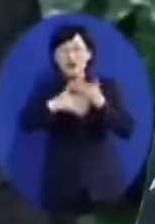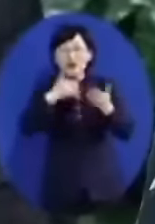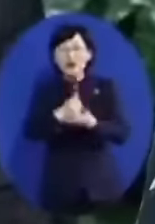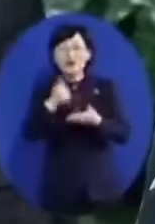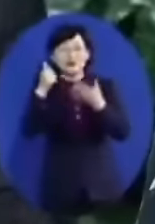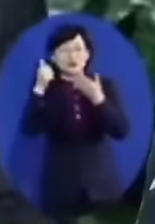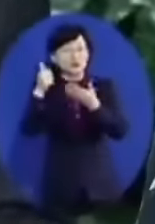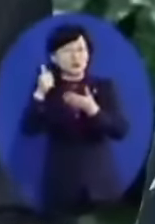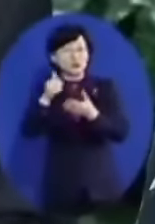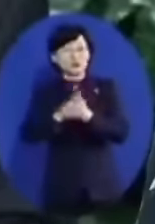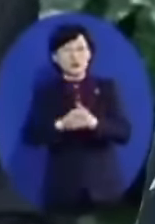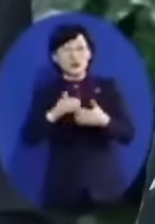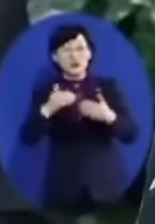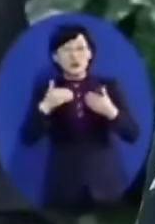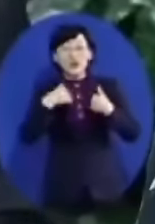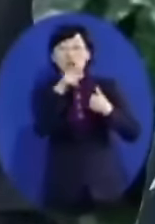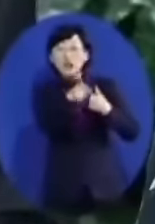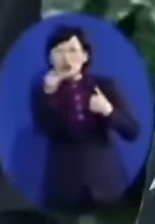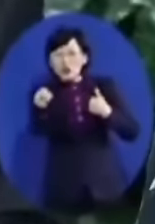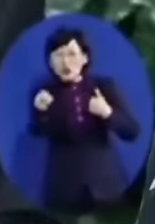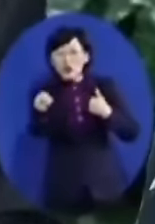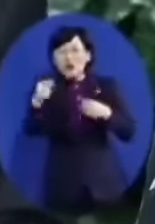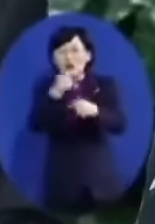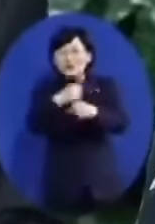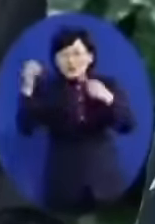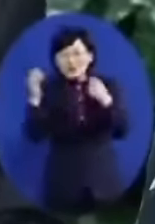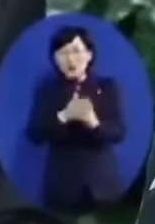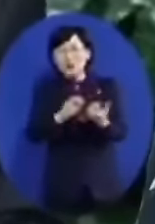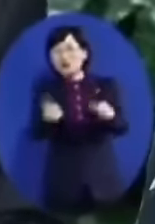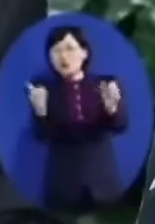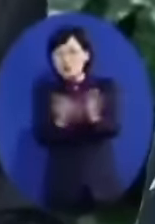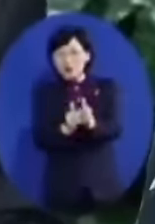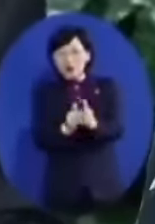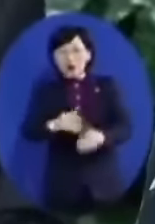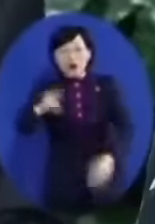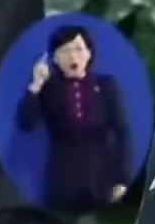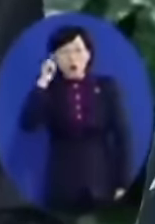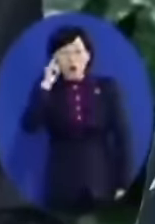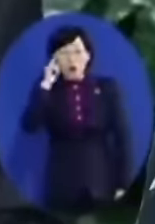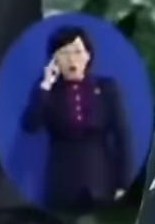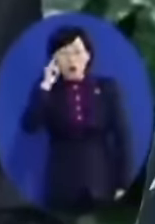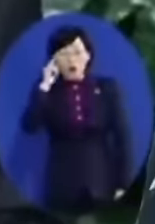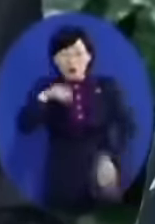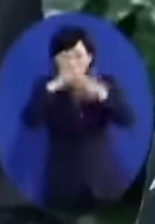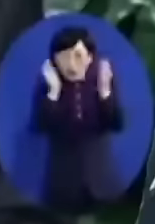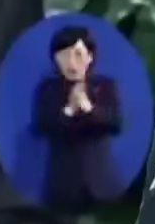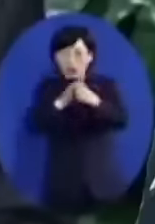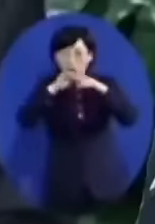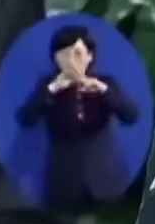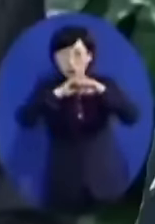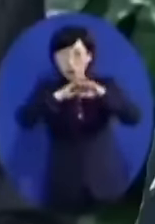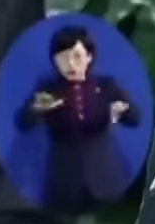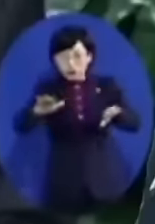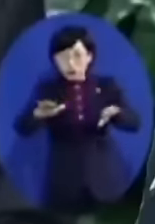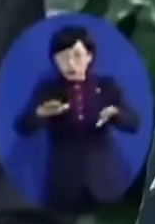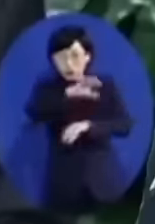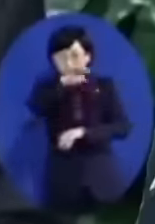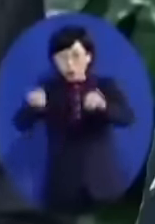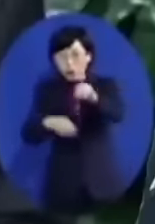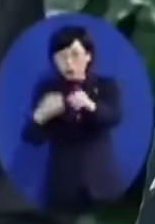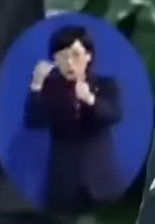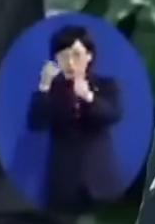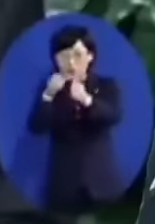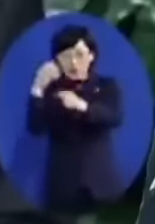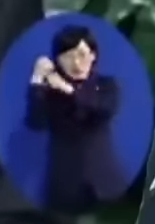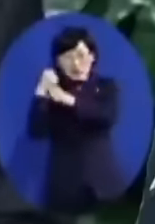하나님께서는 내가 너 짐 때문에 죽었는데 왜 내가 다 청산한 것을 너가 걸머지고 야단